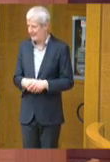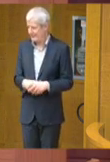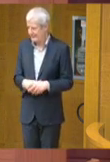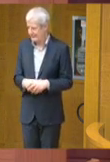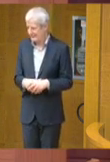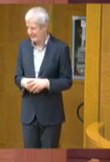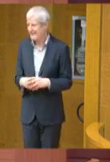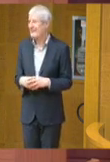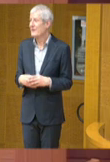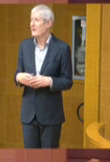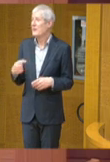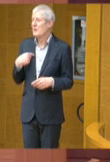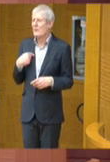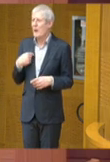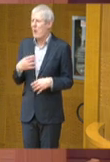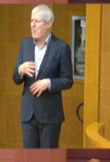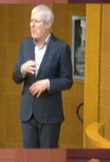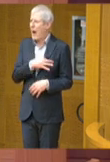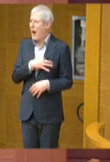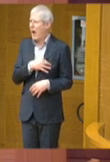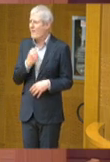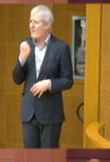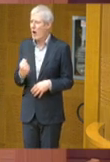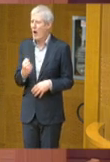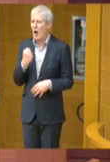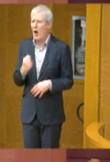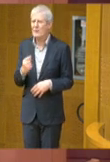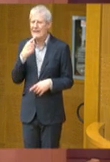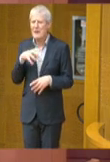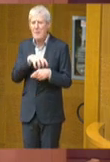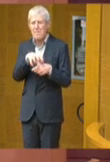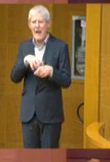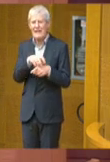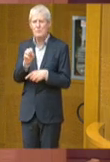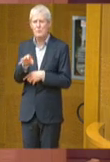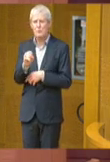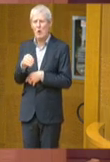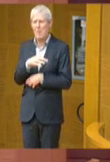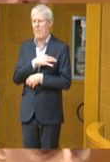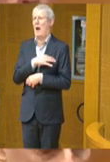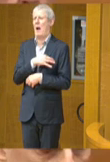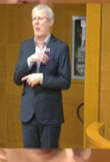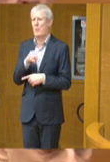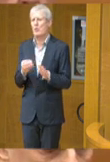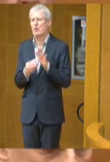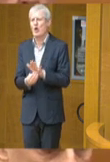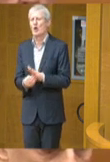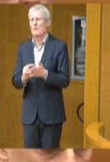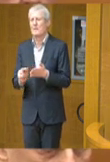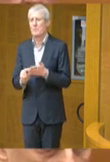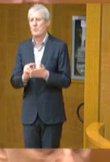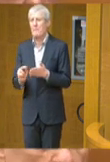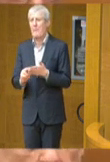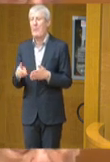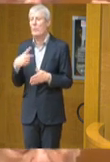A me hanno toccato tanto prima le parole del Ministro dell'Istruzione e della Sottosegretaria, dove è stato